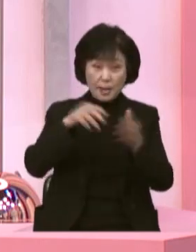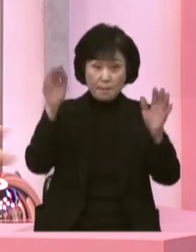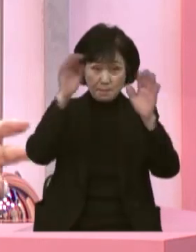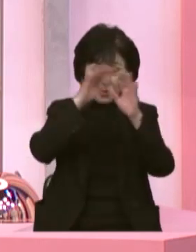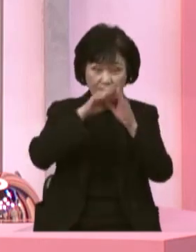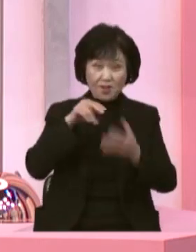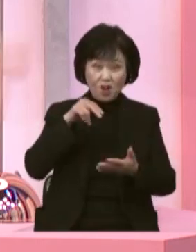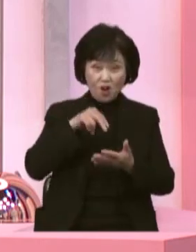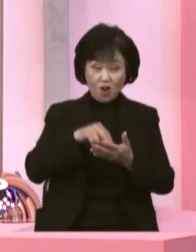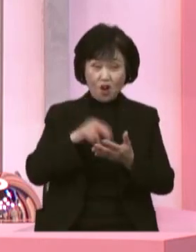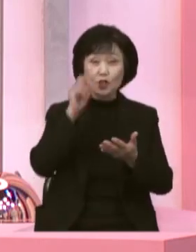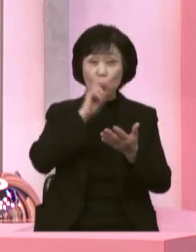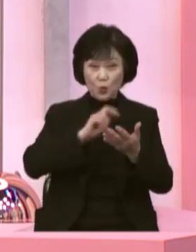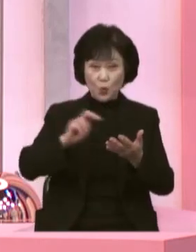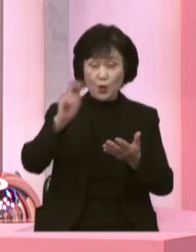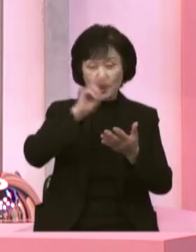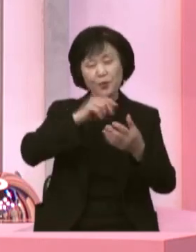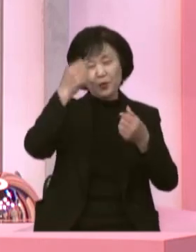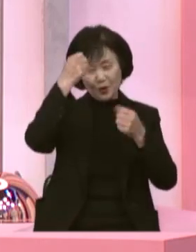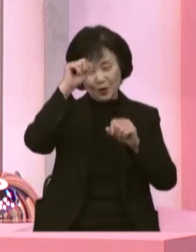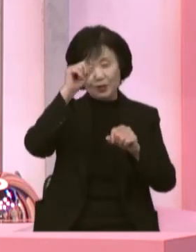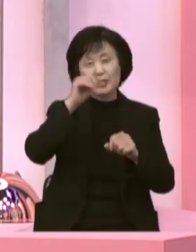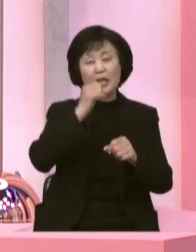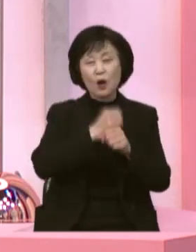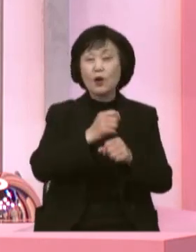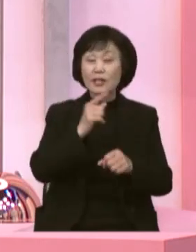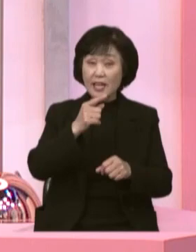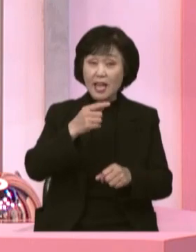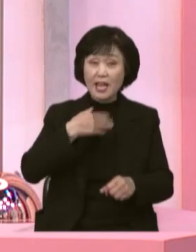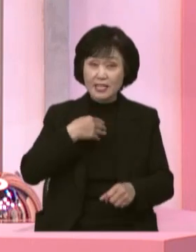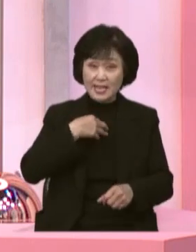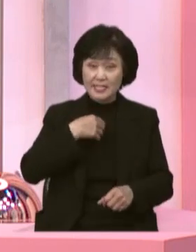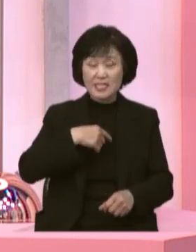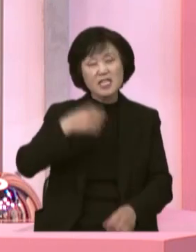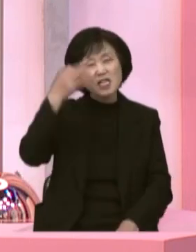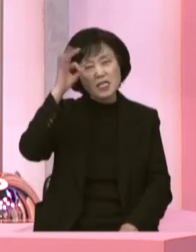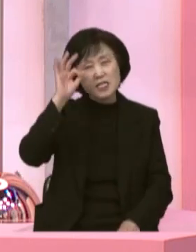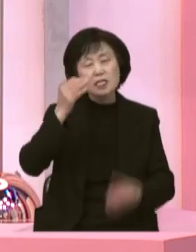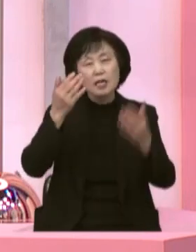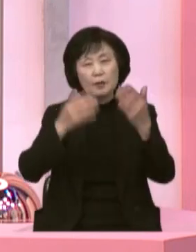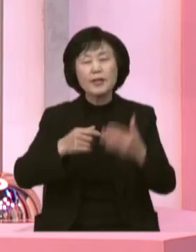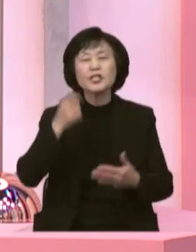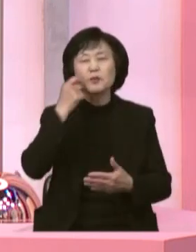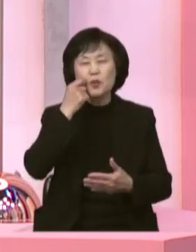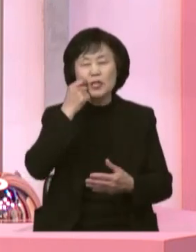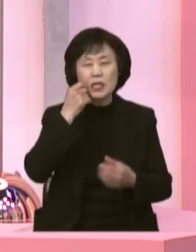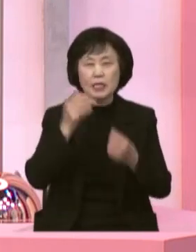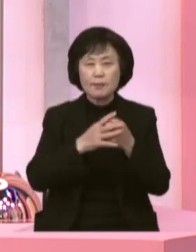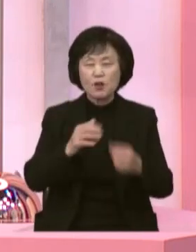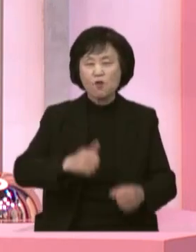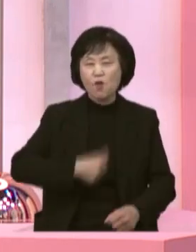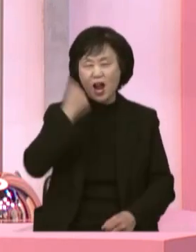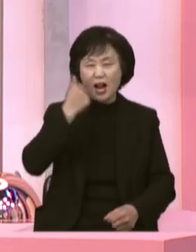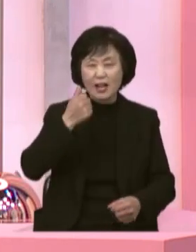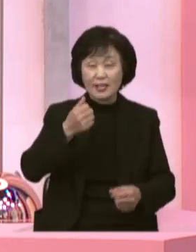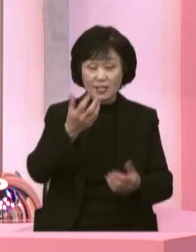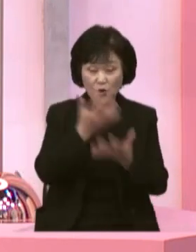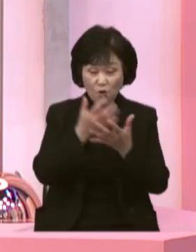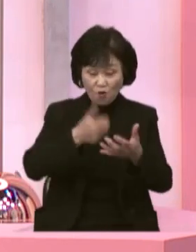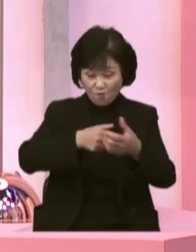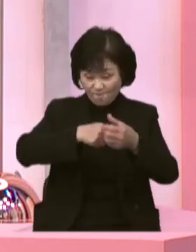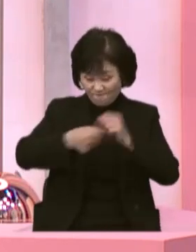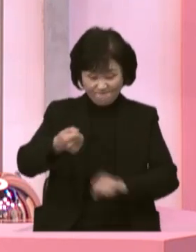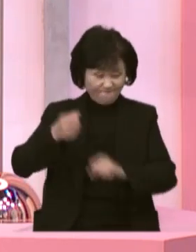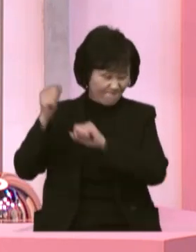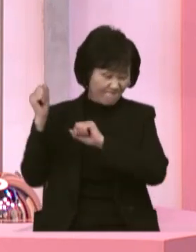막 춤도 추고 얘는. 막 이걸 하는데 네. 이상희 오빠가 와 쟤 아 저런